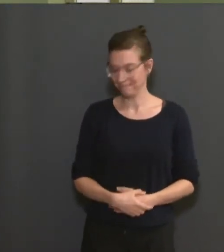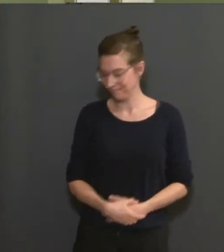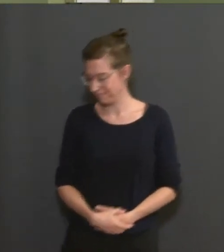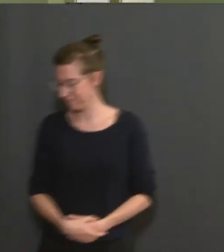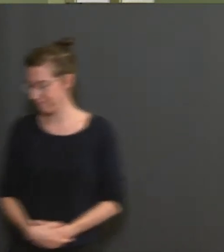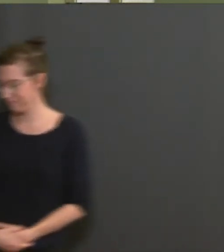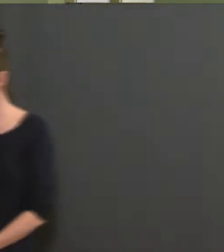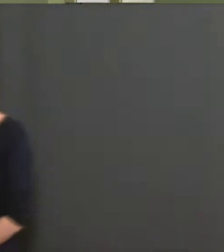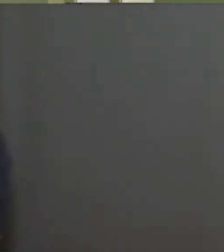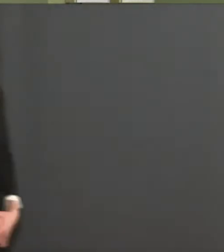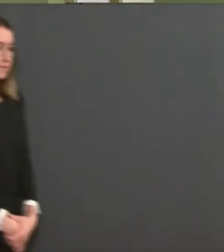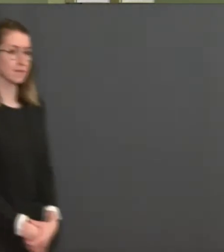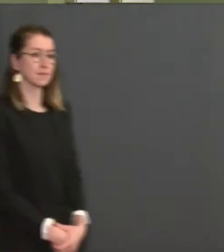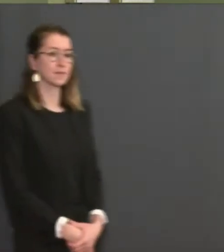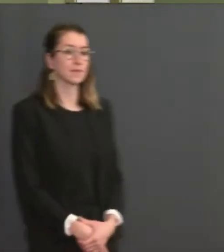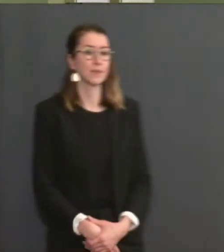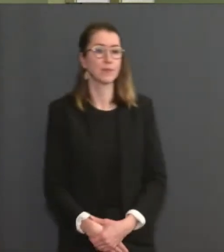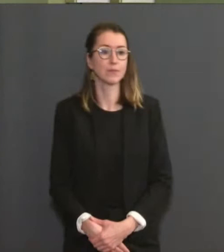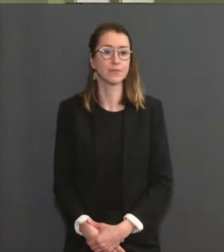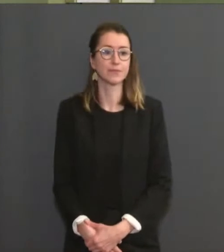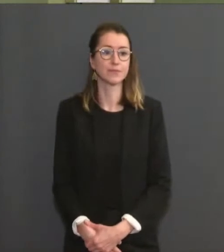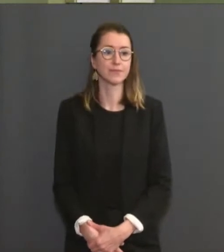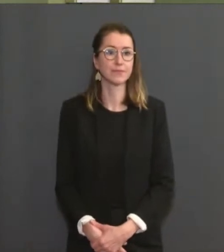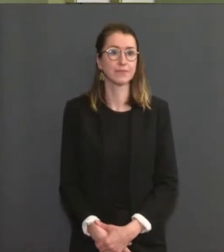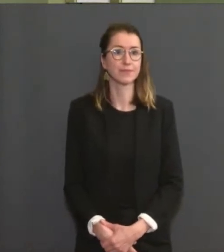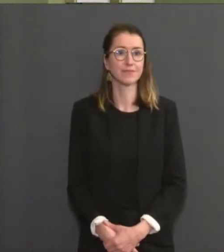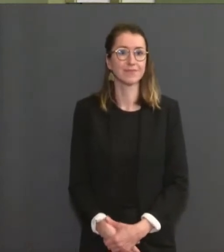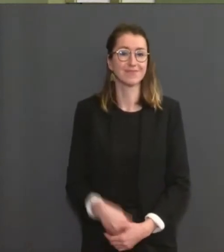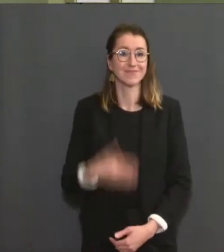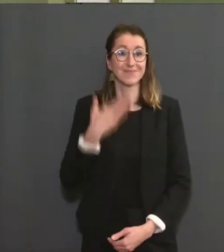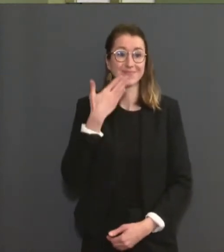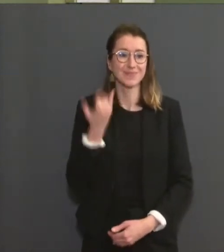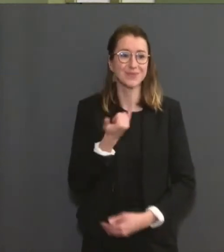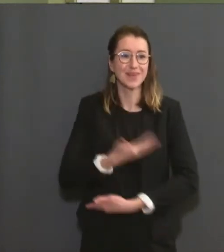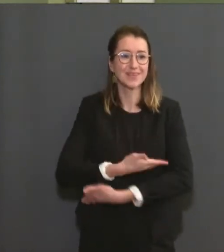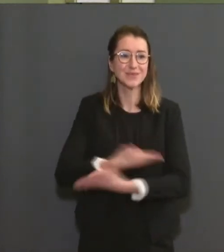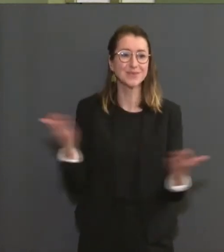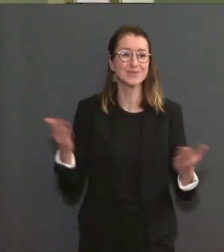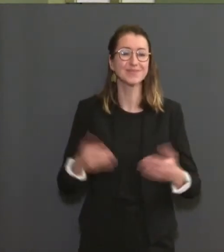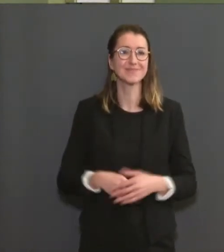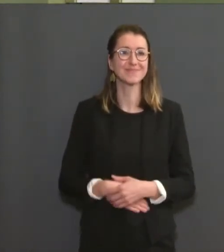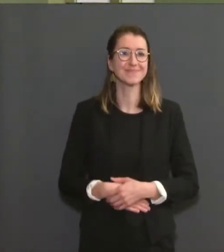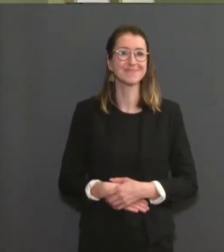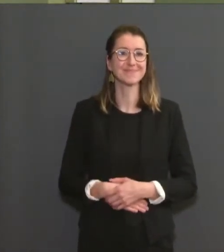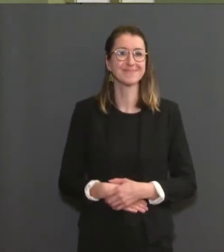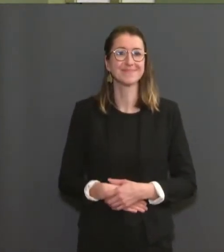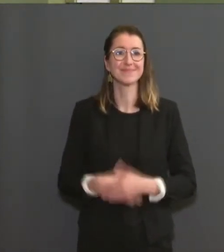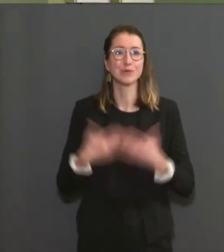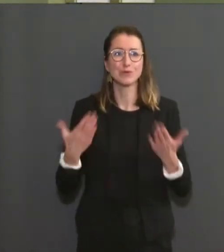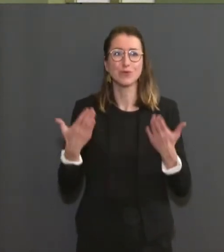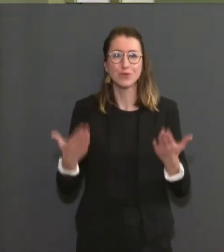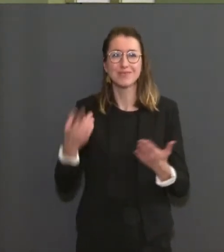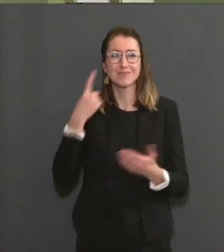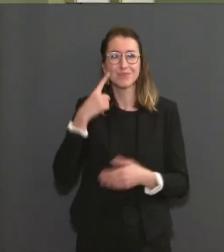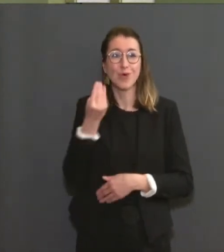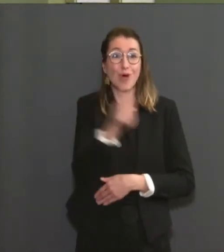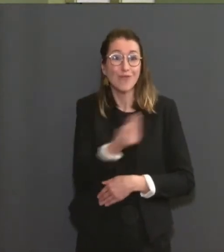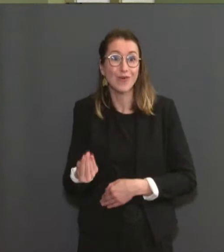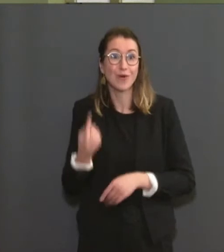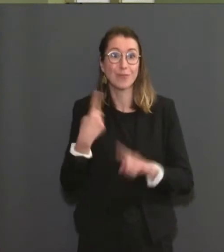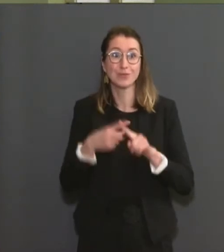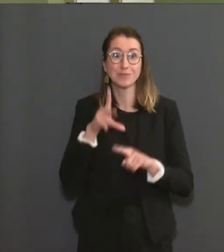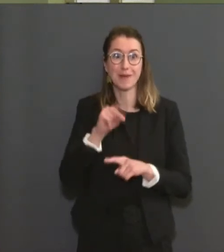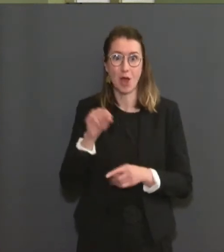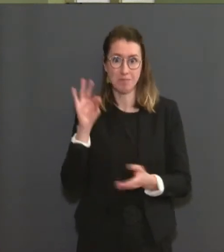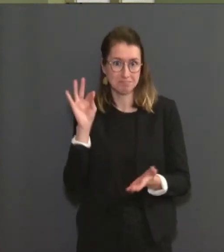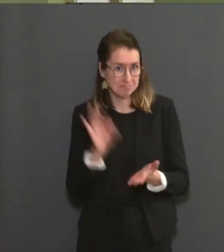Bonjour à toutes et tous. Aujourd'hui, pour les enfants et pour leurs parents, c'est une journée un petit peu particulière parce qu'il va falloir